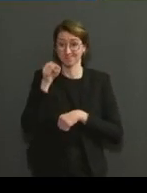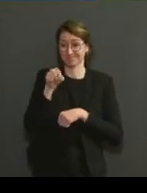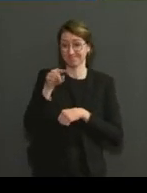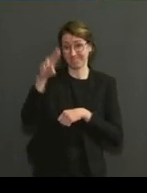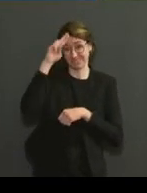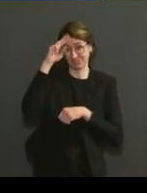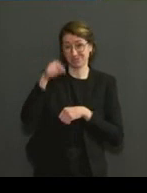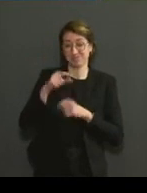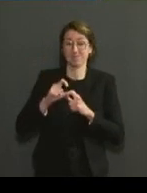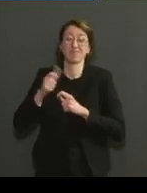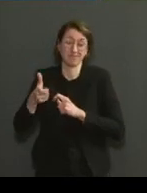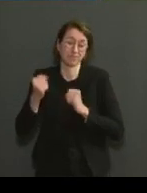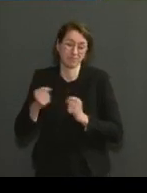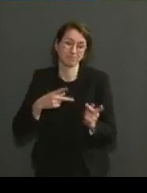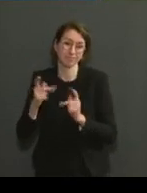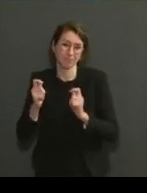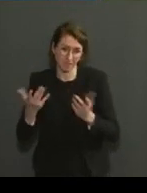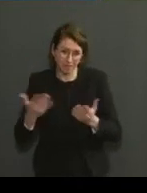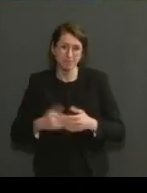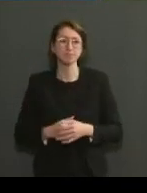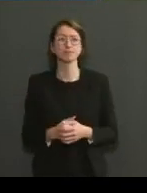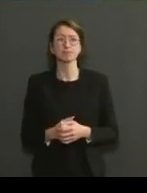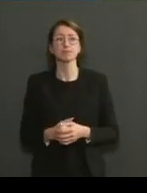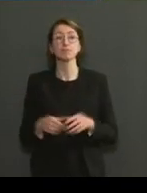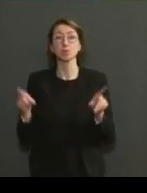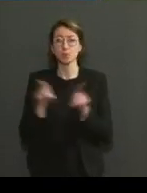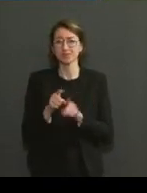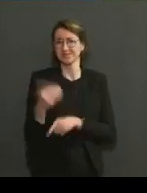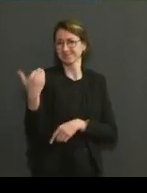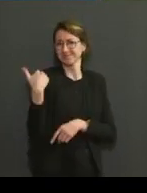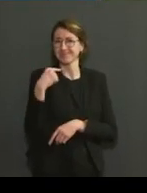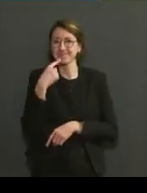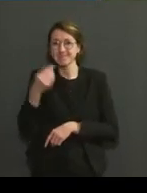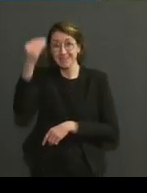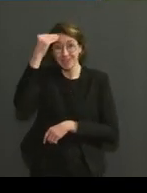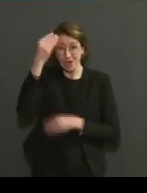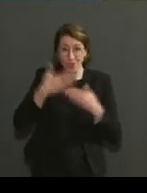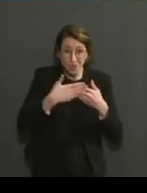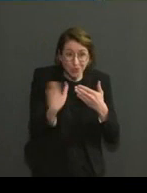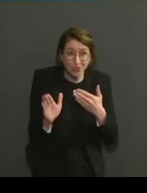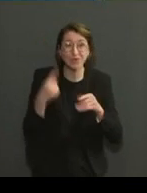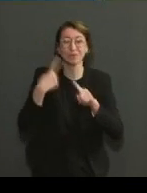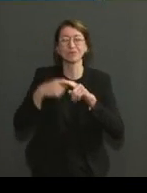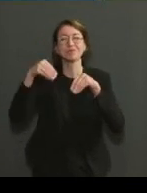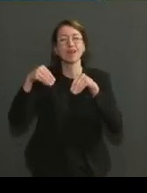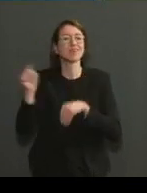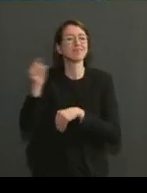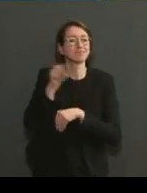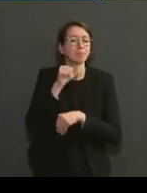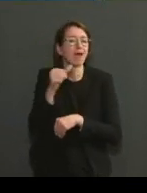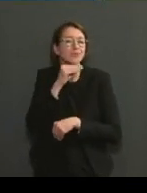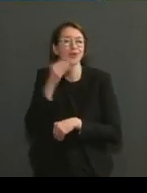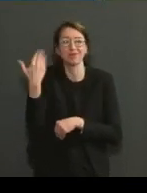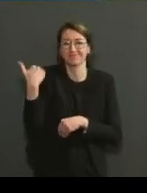que la mobilité s'est accentuée avec la réouverture des écoles, avec la réouverture des commerces non essentiels et